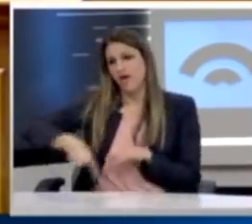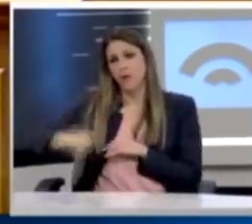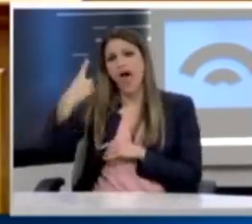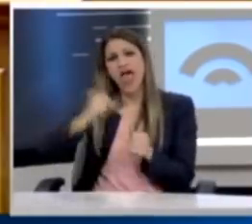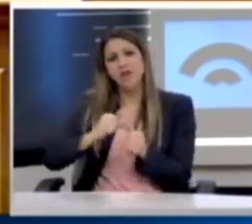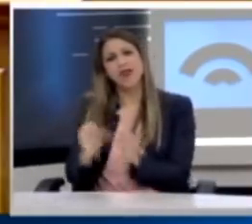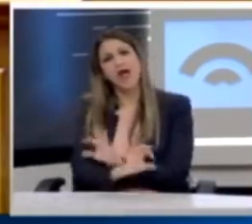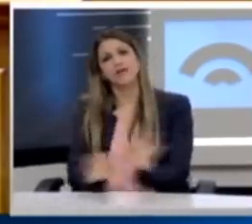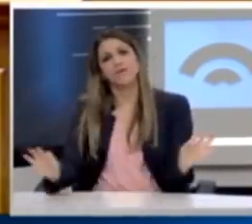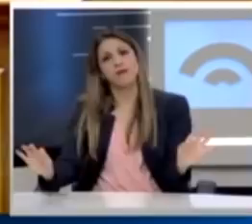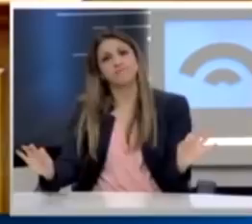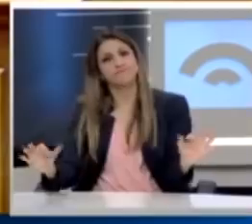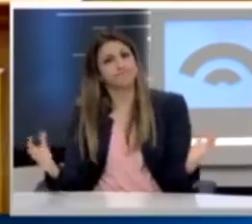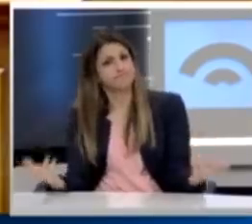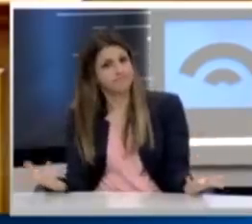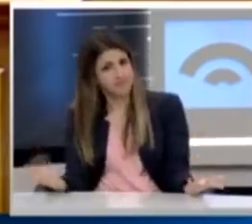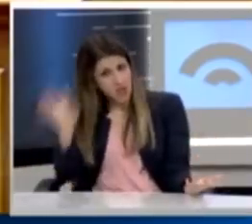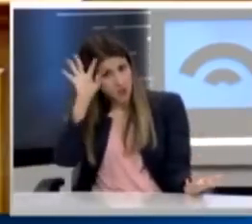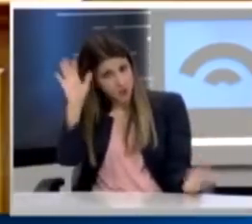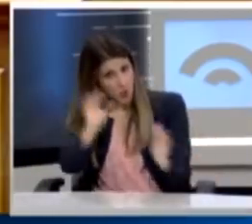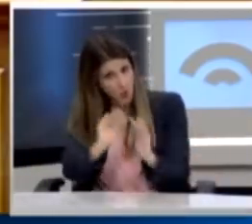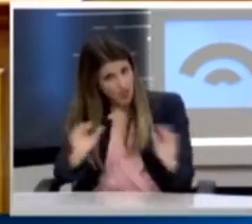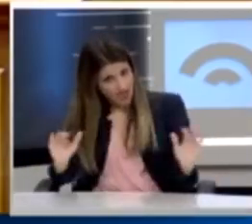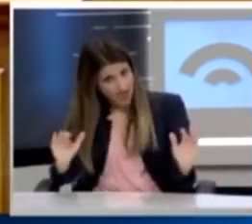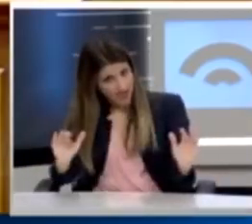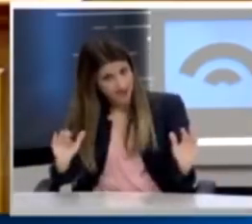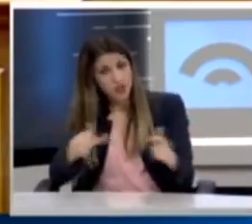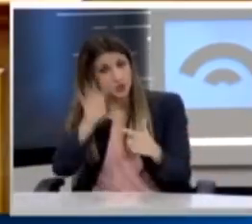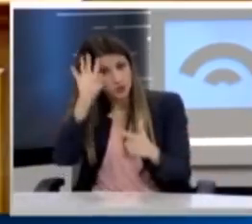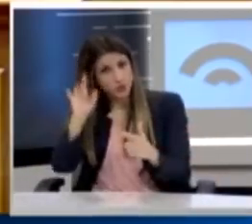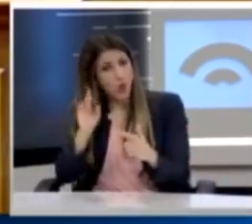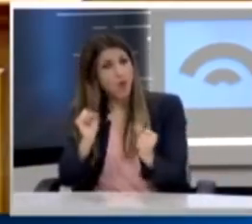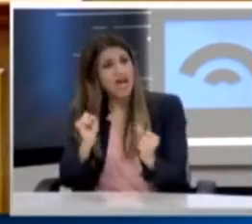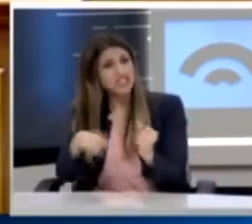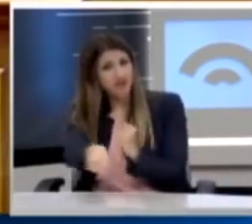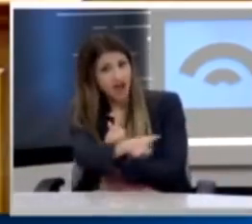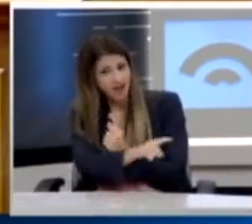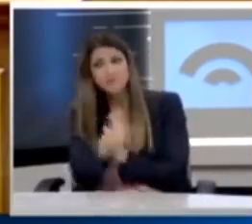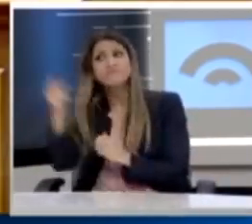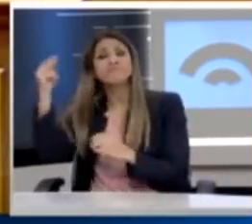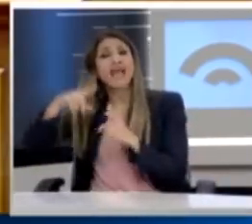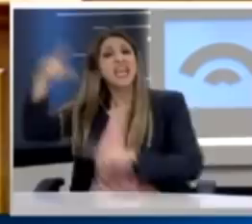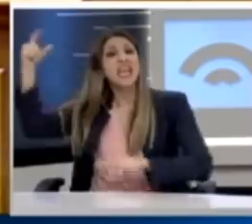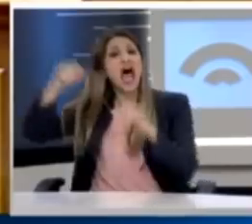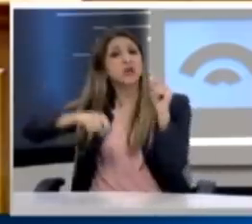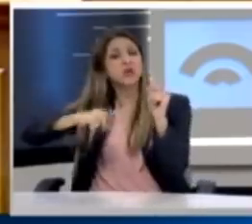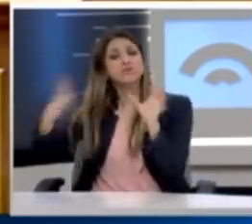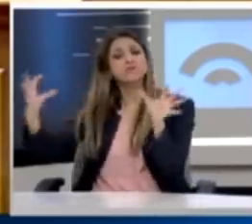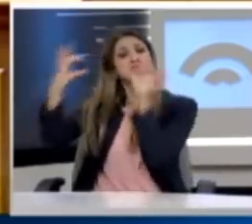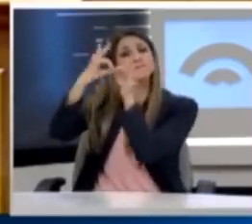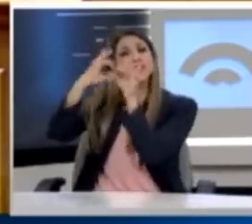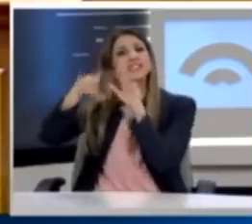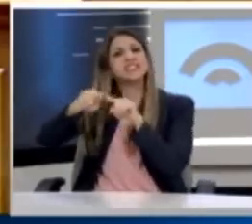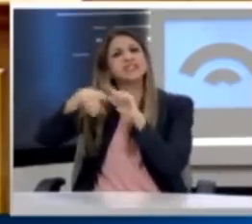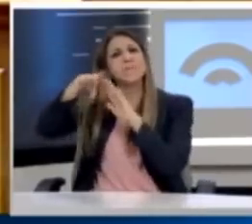ημερών. Για την ειρήνη και τη σταθερότητα υπογράψατε το δόγμα του ΝΑΤΟ για το πρώτο πυρηνικό